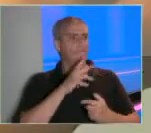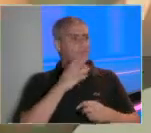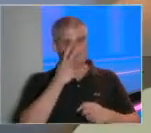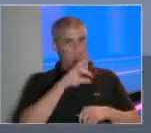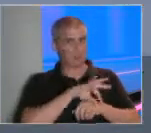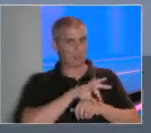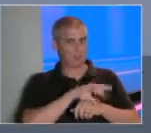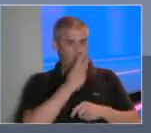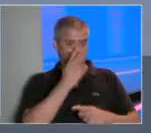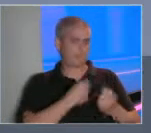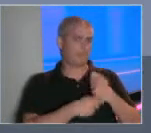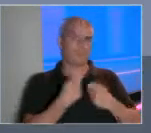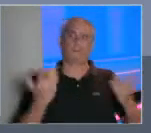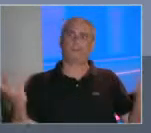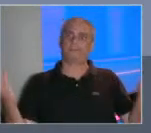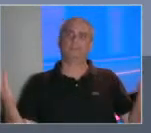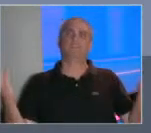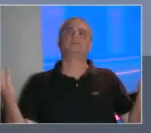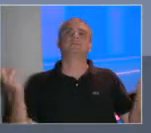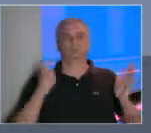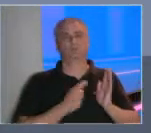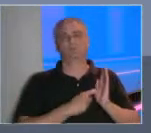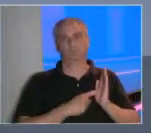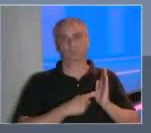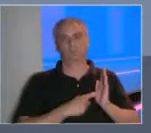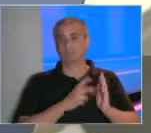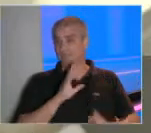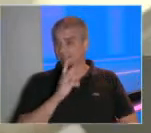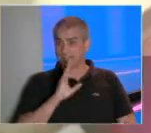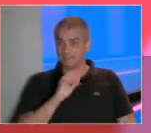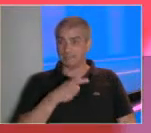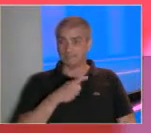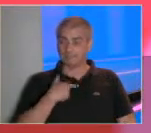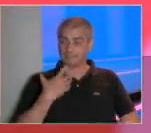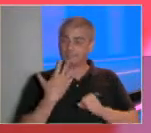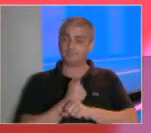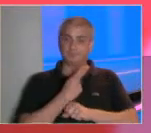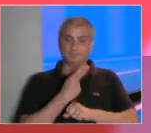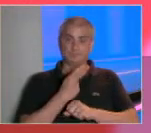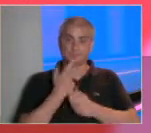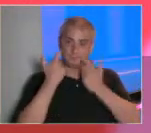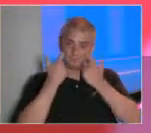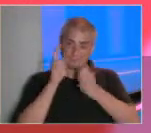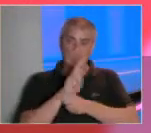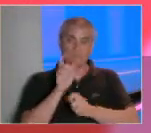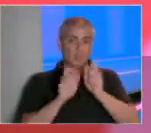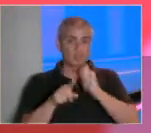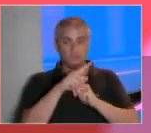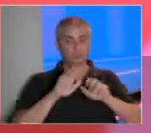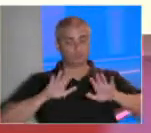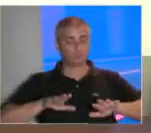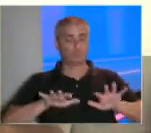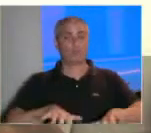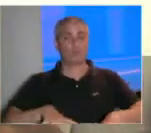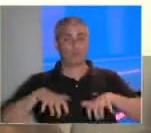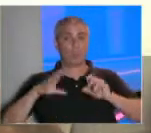אתה מתכוון, ברמה הכלכלית כמובן שיש דרישה. עכשיו, אם יצליחו לאכוף שאנשים יישבו